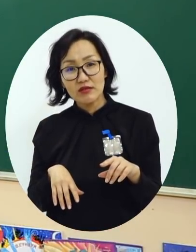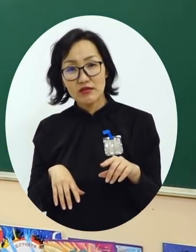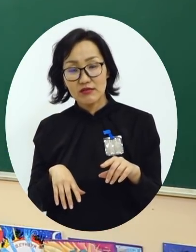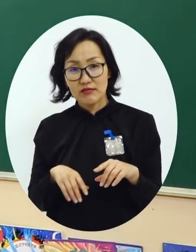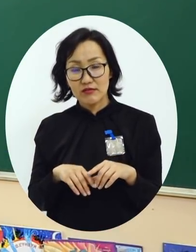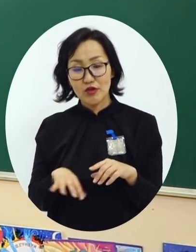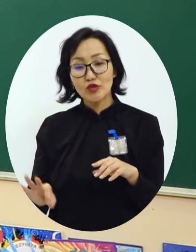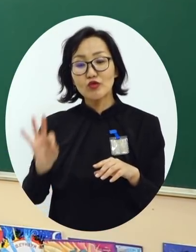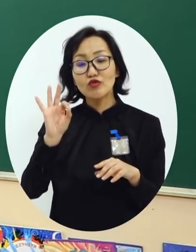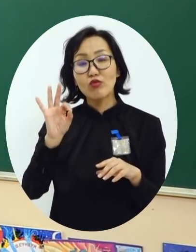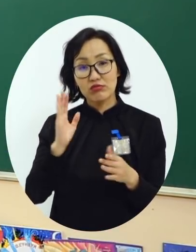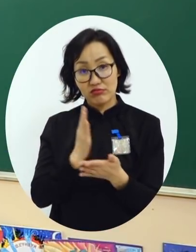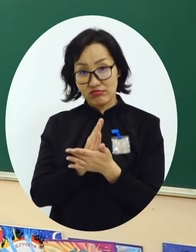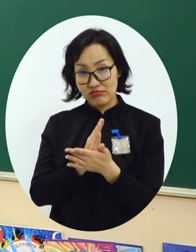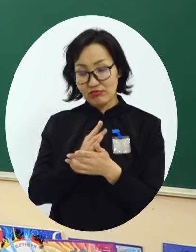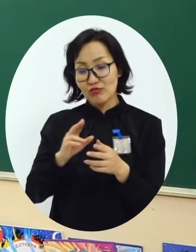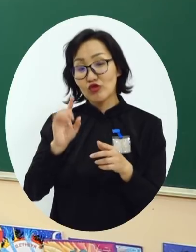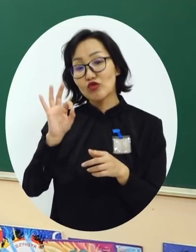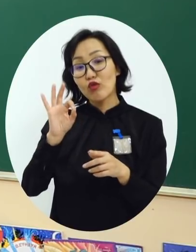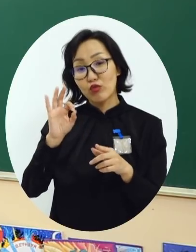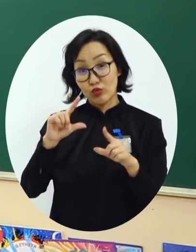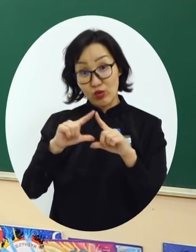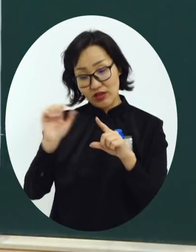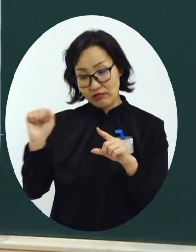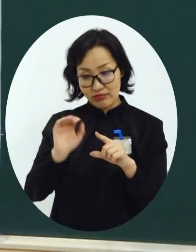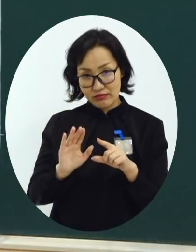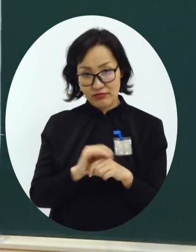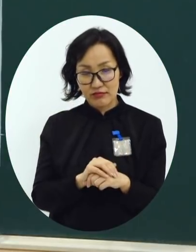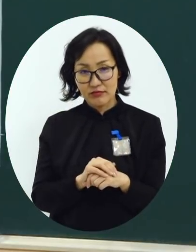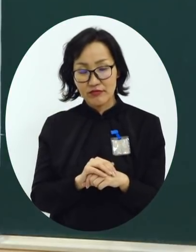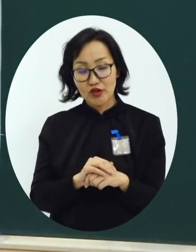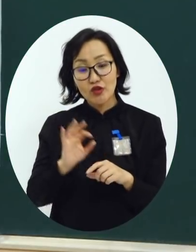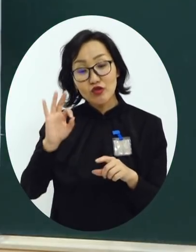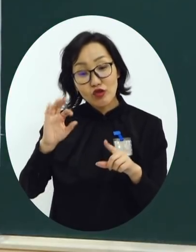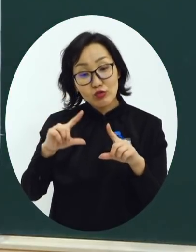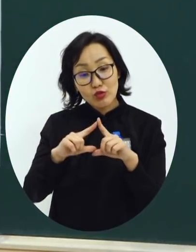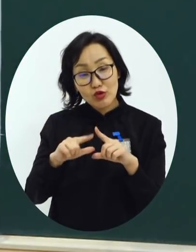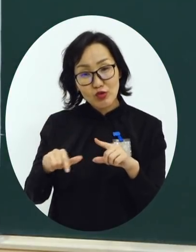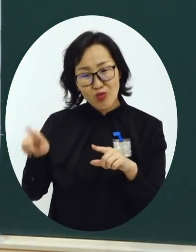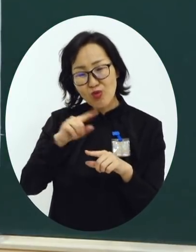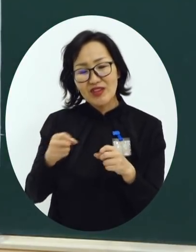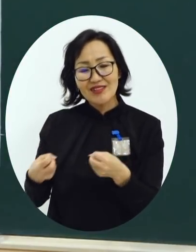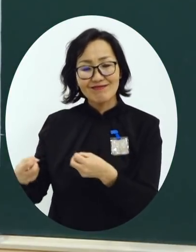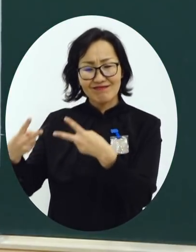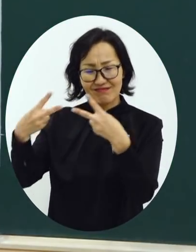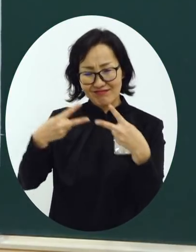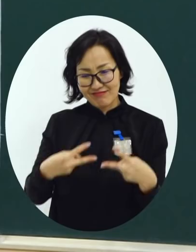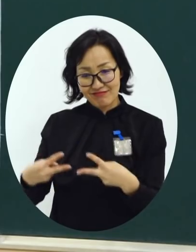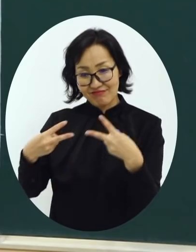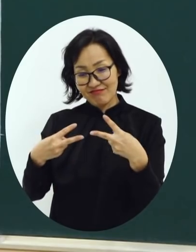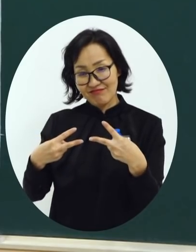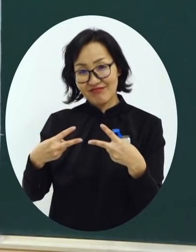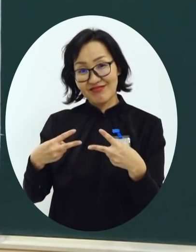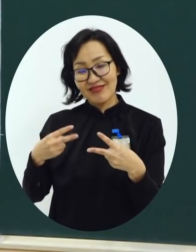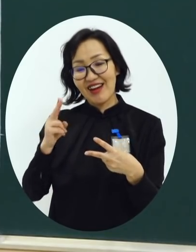нөгөө дугуйд нь зөв дүрсийг байгуулъя. За, энэ дотор зөв дүрс нь бүх тал нь тэнцүү, квадрат маань